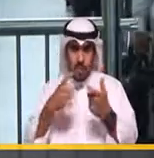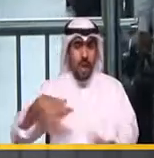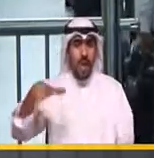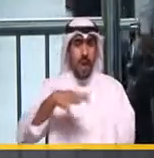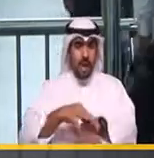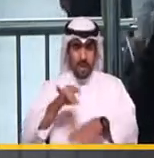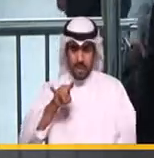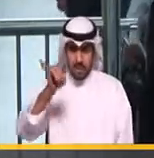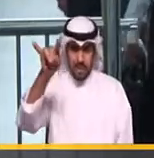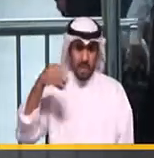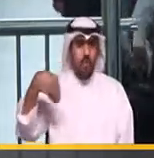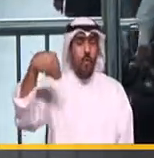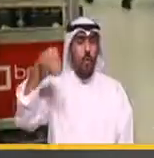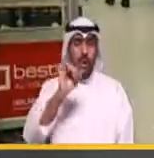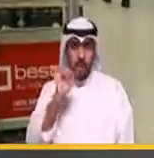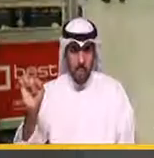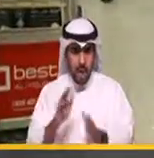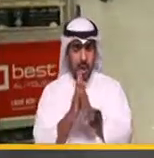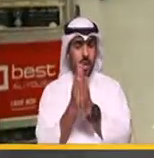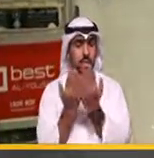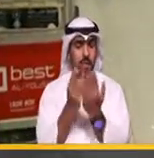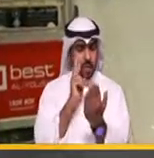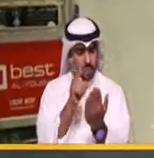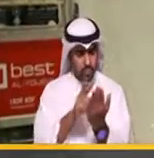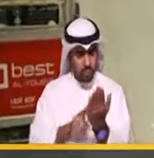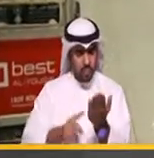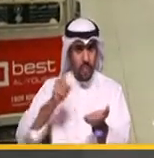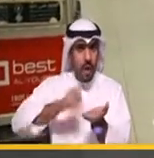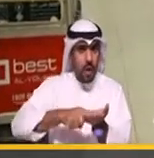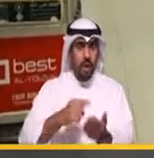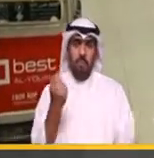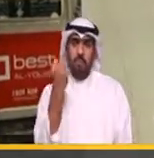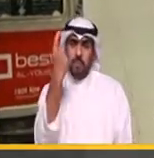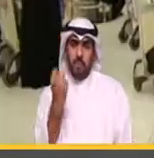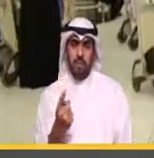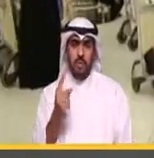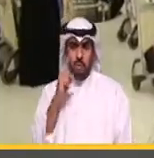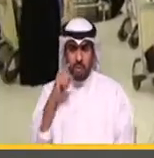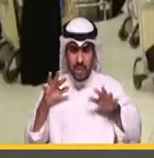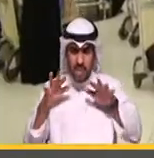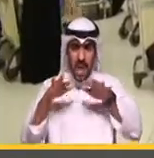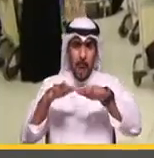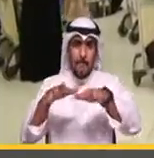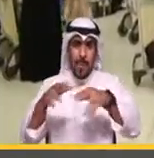الثبوتية والتقليل من المستقبلين والمودعين لتفادي زحمة إضافية في